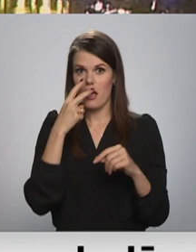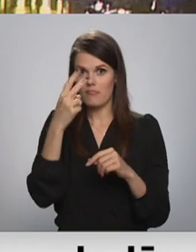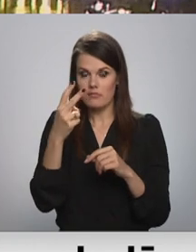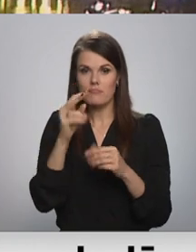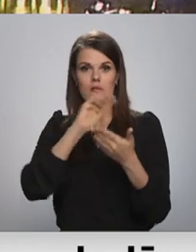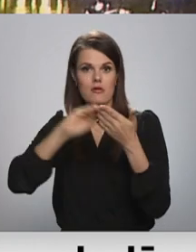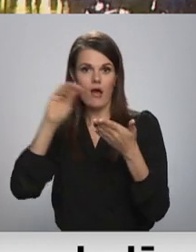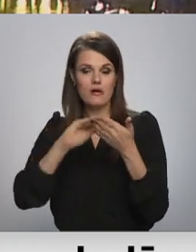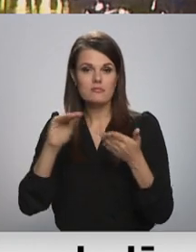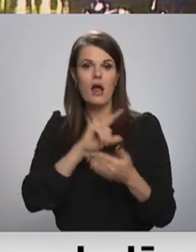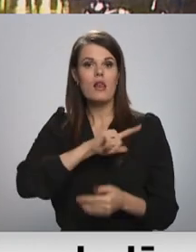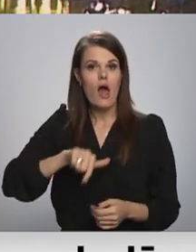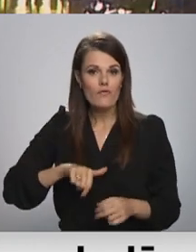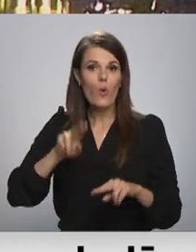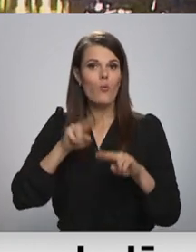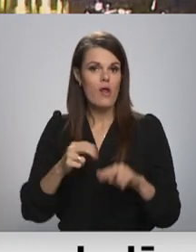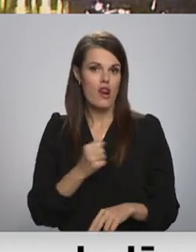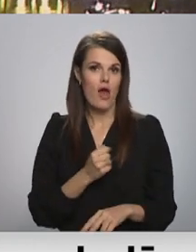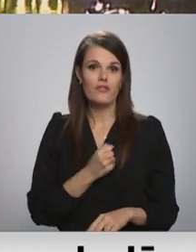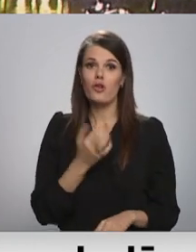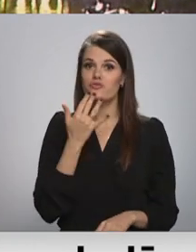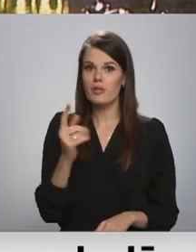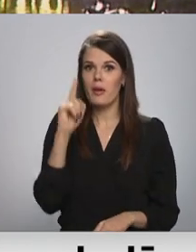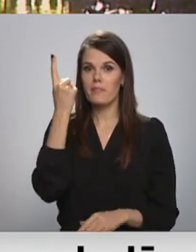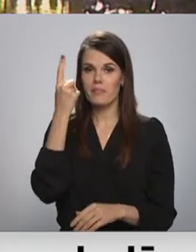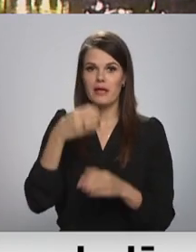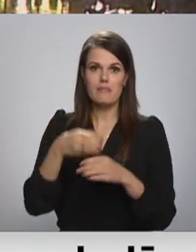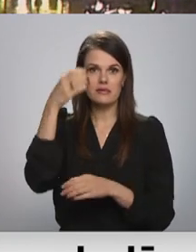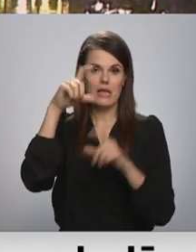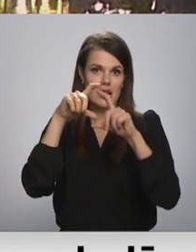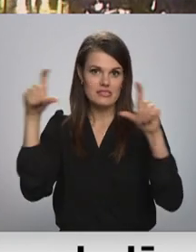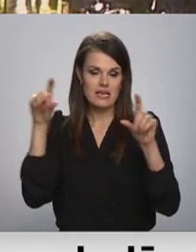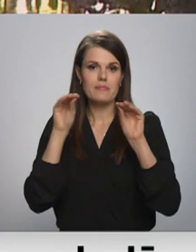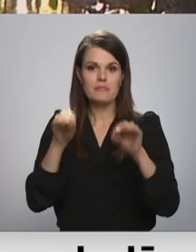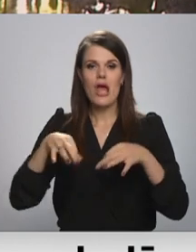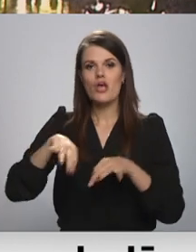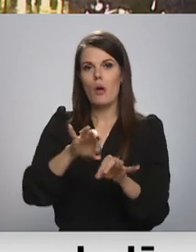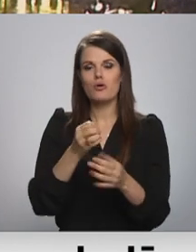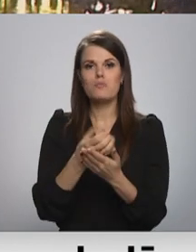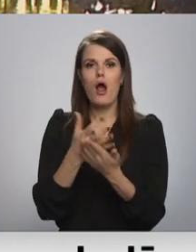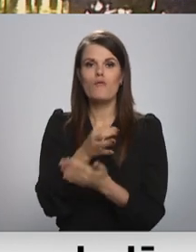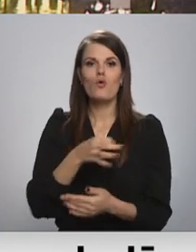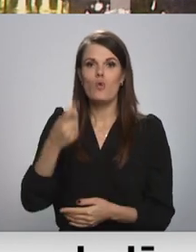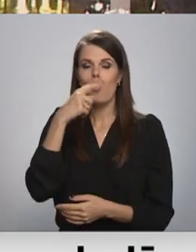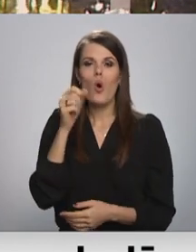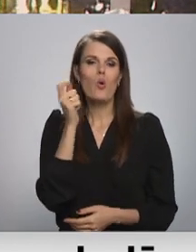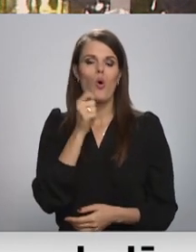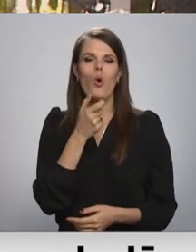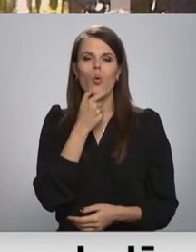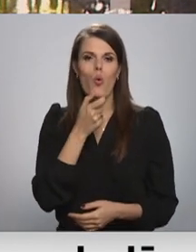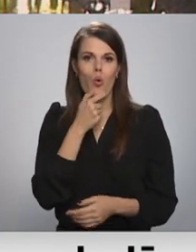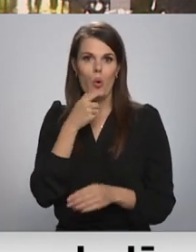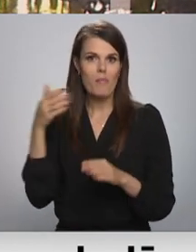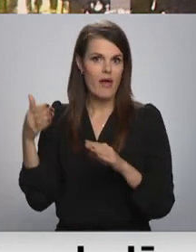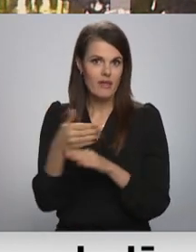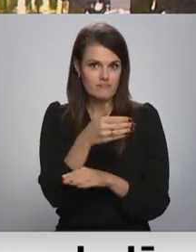latviešu un latgaliešu valodā. Pirmā šāda ceļazīme novietot pie iebraukšanas Balvu novadā no Gulbenes puses. Un tās idejas autora uzsver,